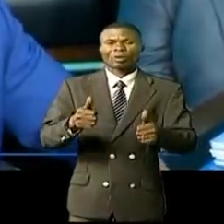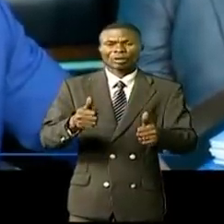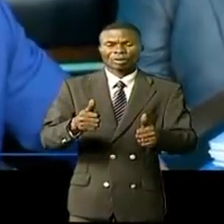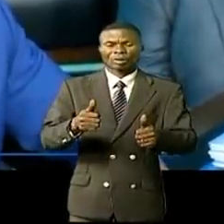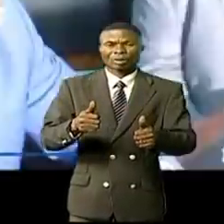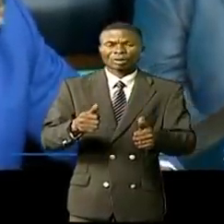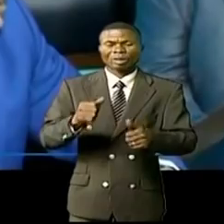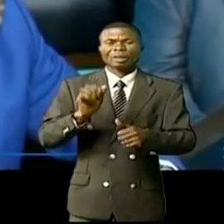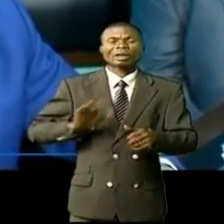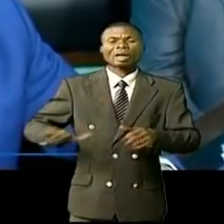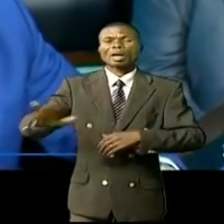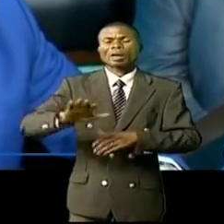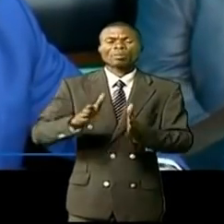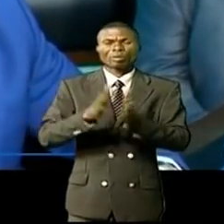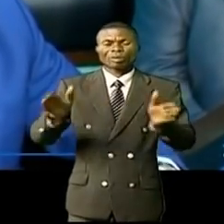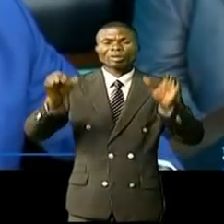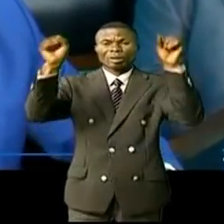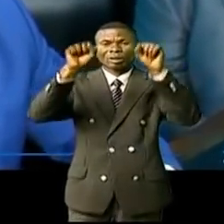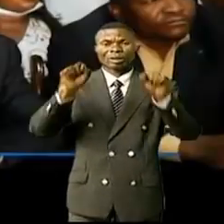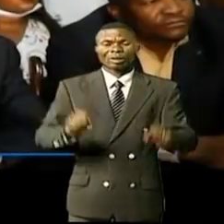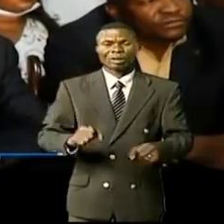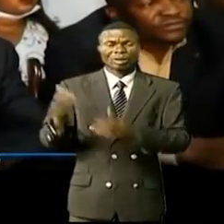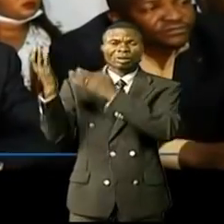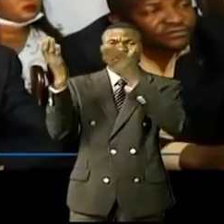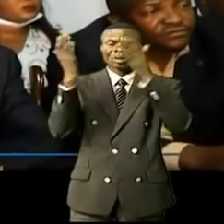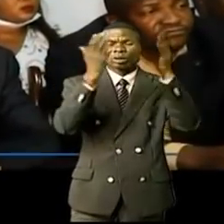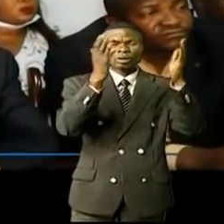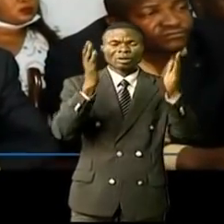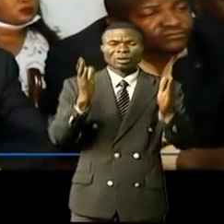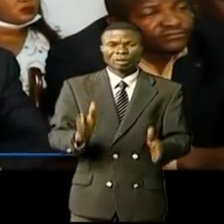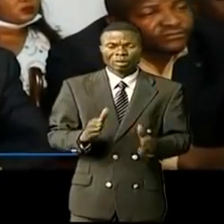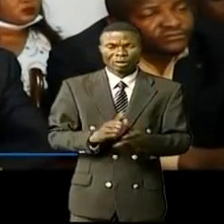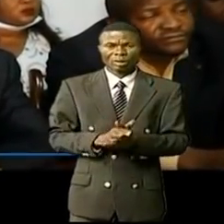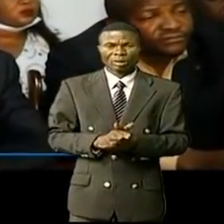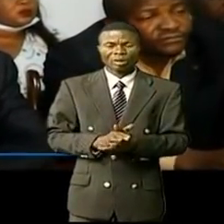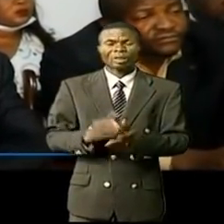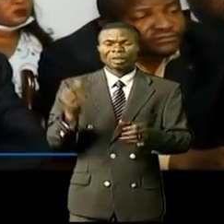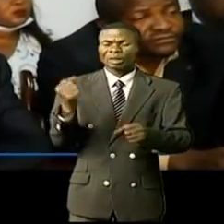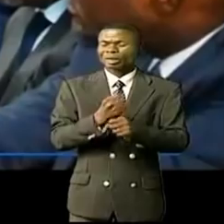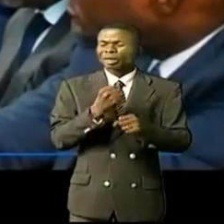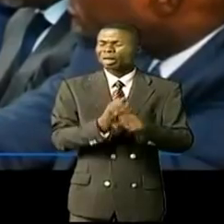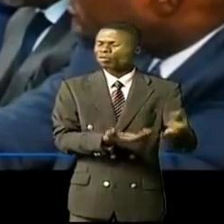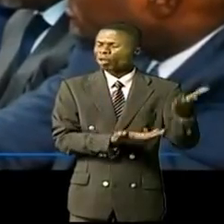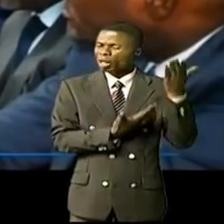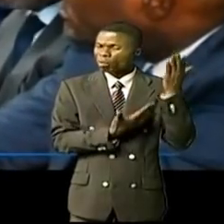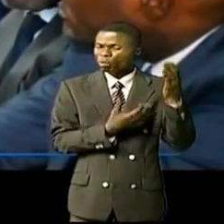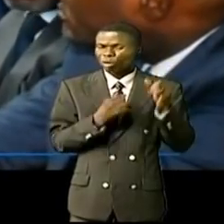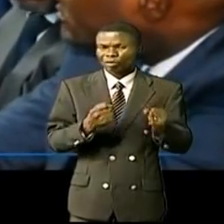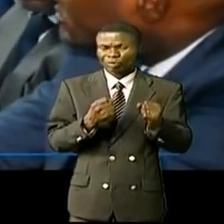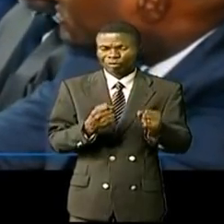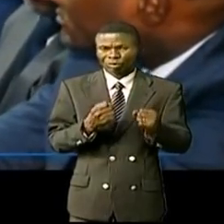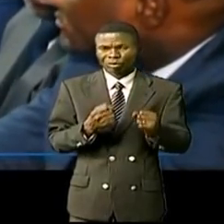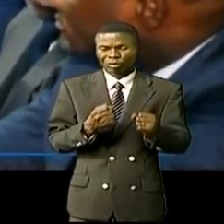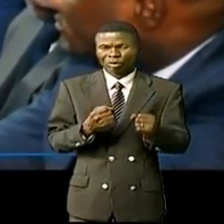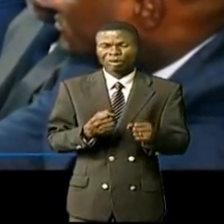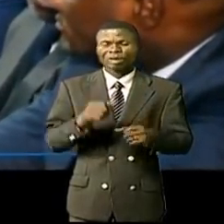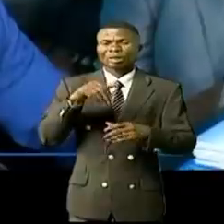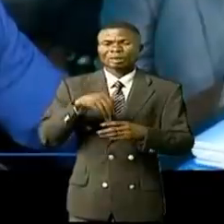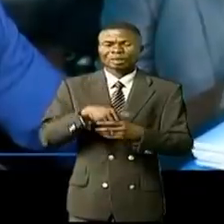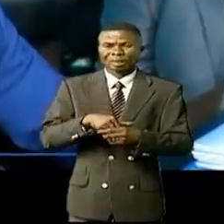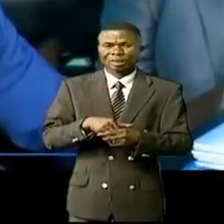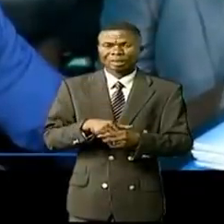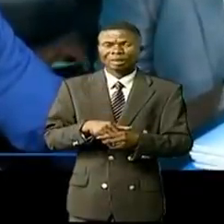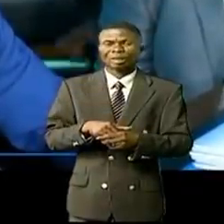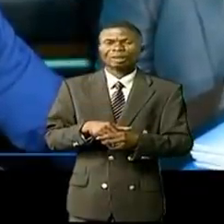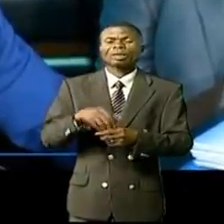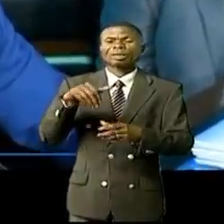nationale. Les systèmes de transport jouent un rôle que le sang joue dans